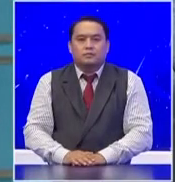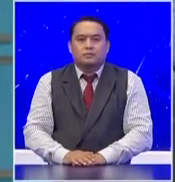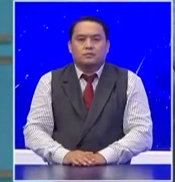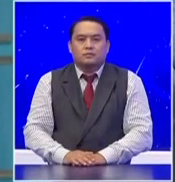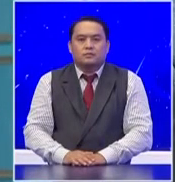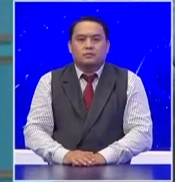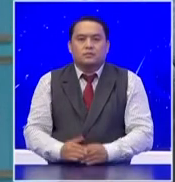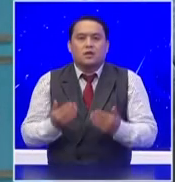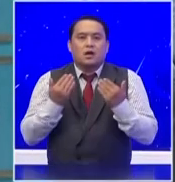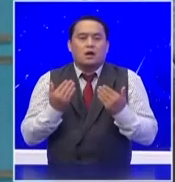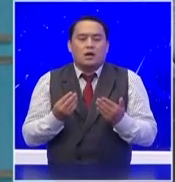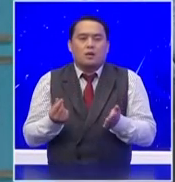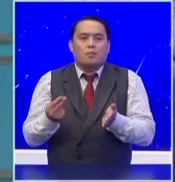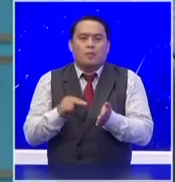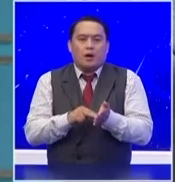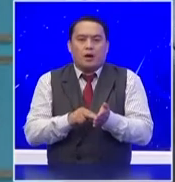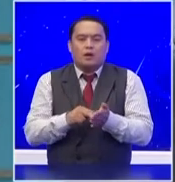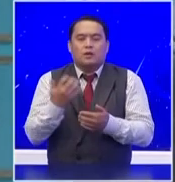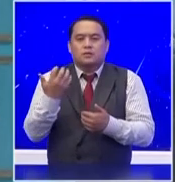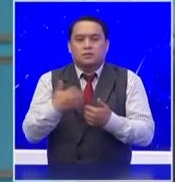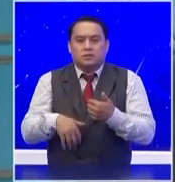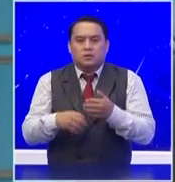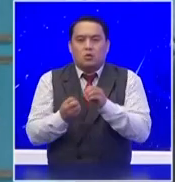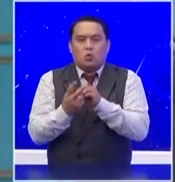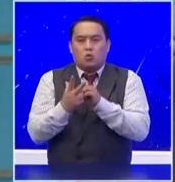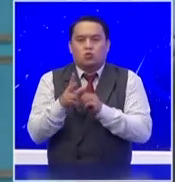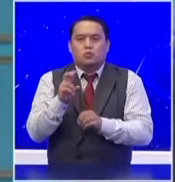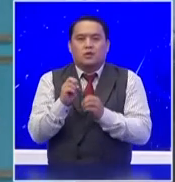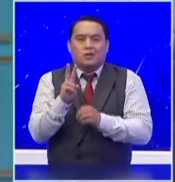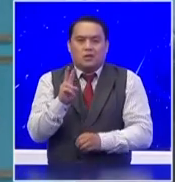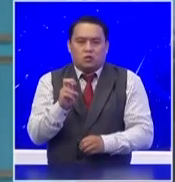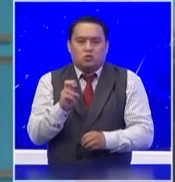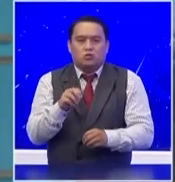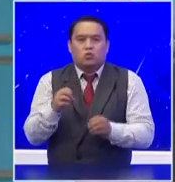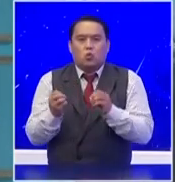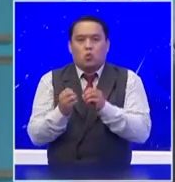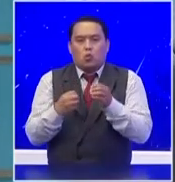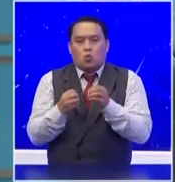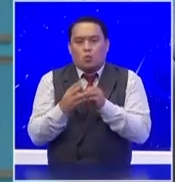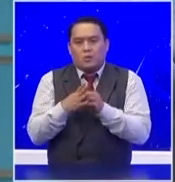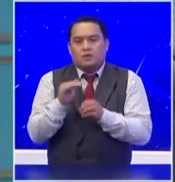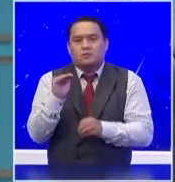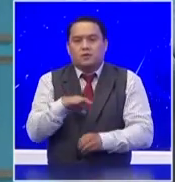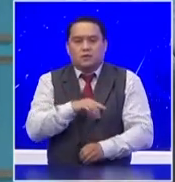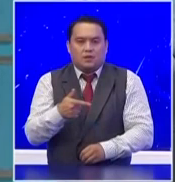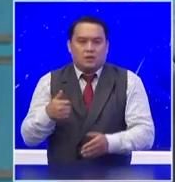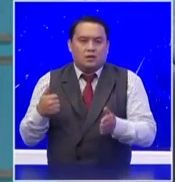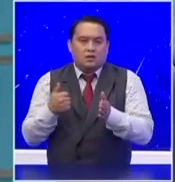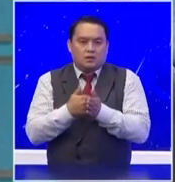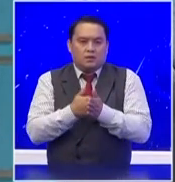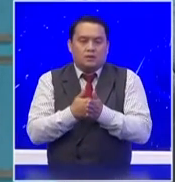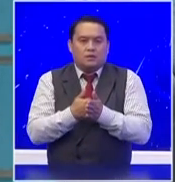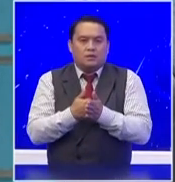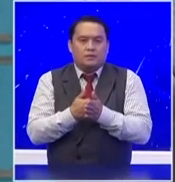Бағаның қазіргі таңда орташа баға 13200-ден 15000-ға дейін. Мына